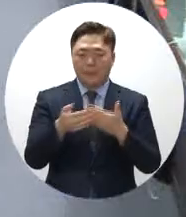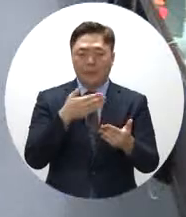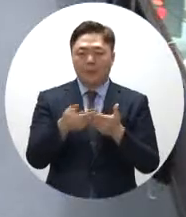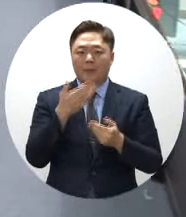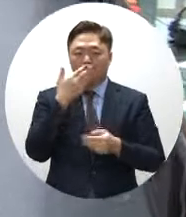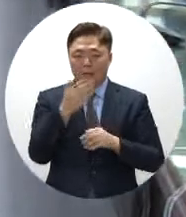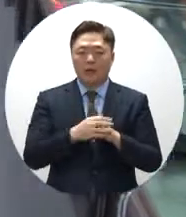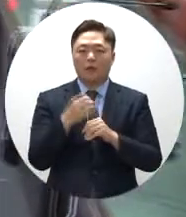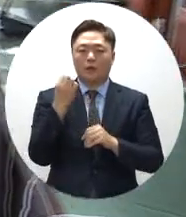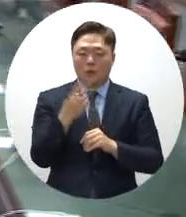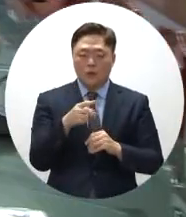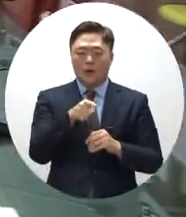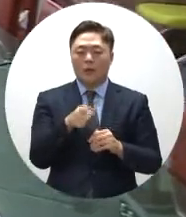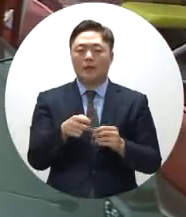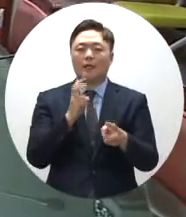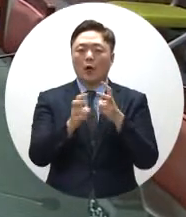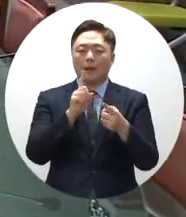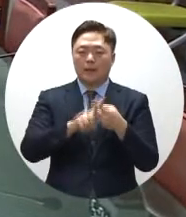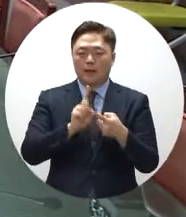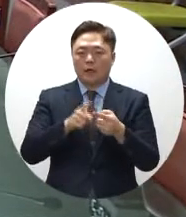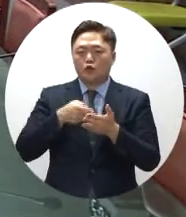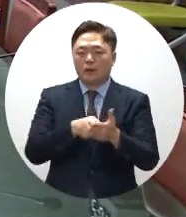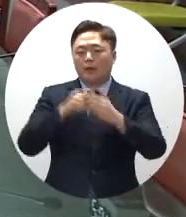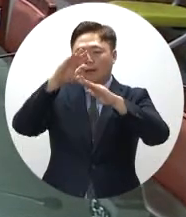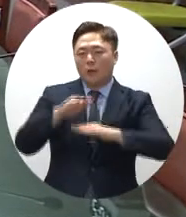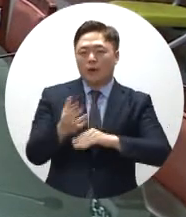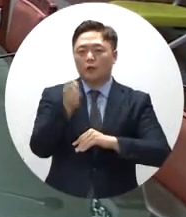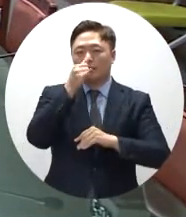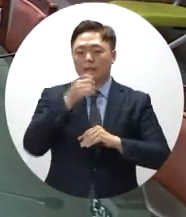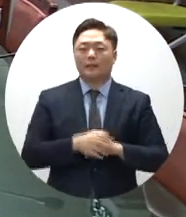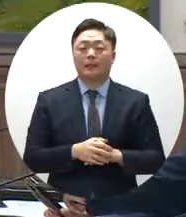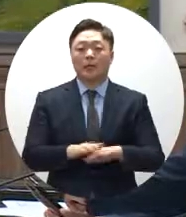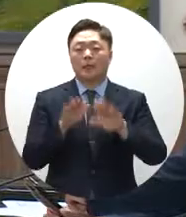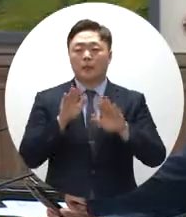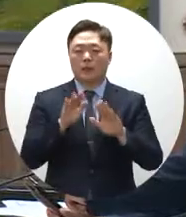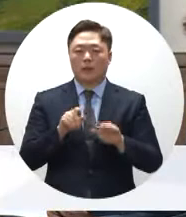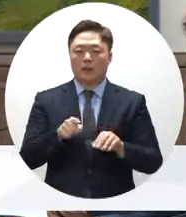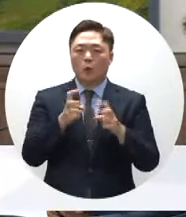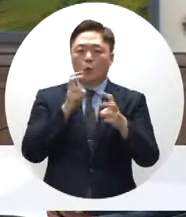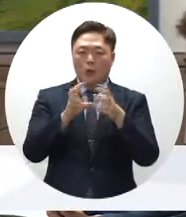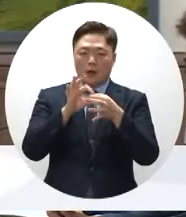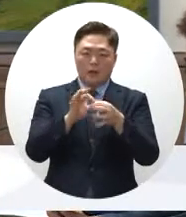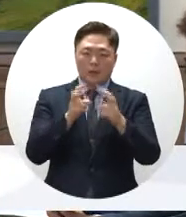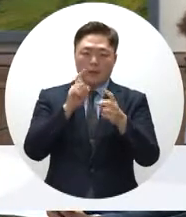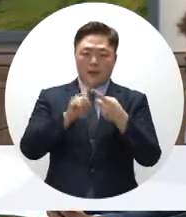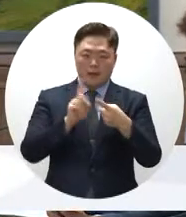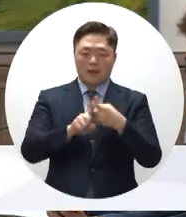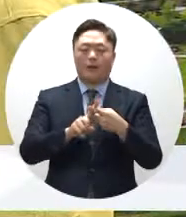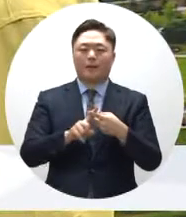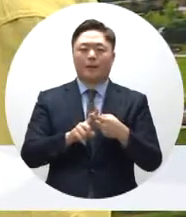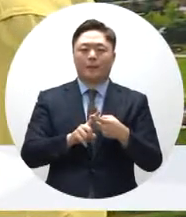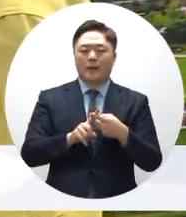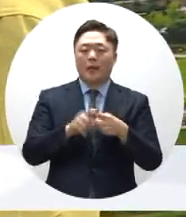건설하는 합천 약초 재배단지 조성 사업을 추진한다는 내용입니다. 합천군은 관련 사업의 원활한 추진을